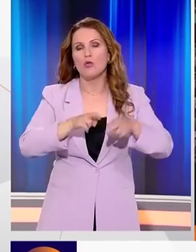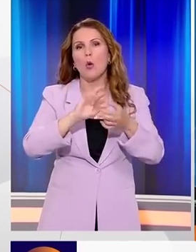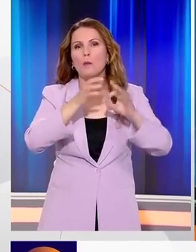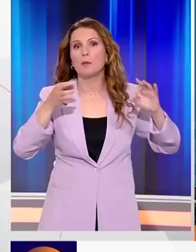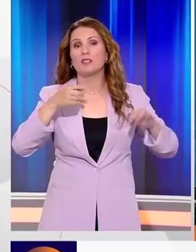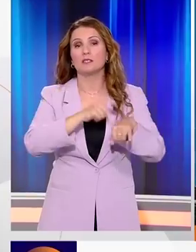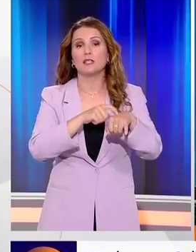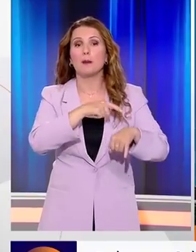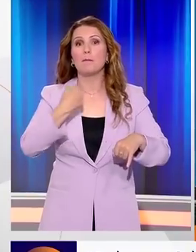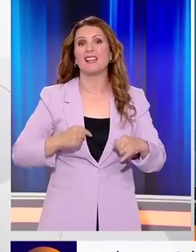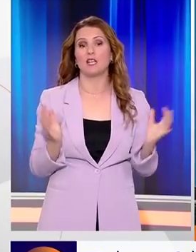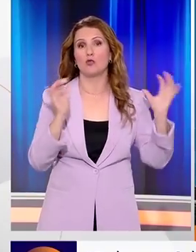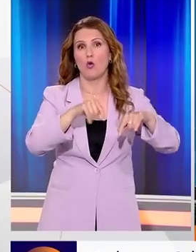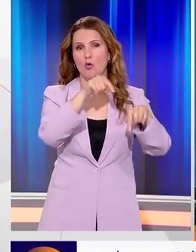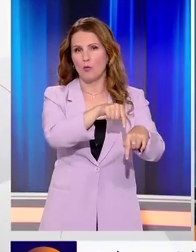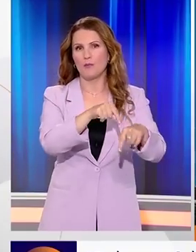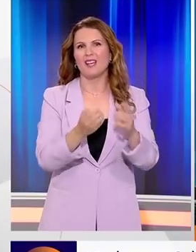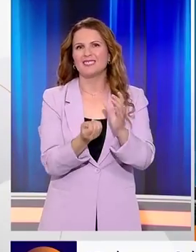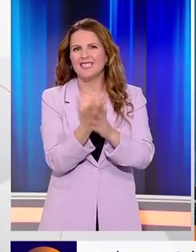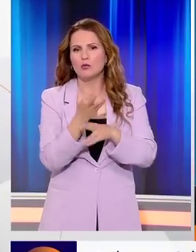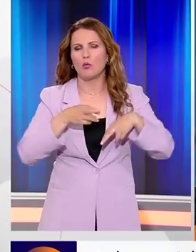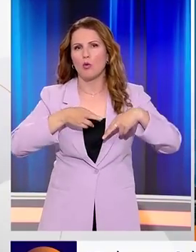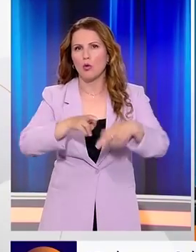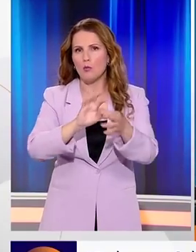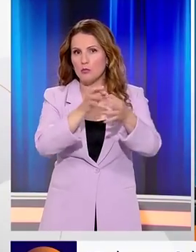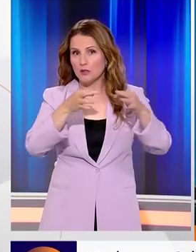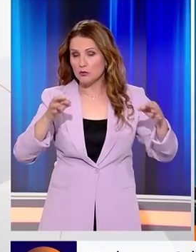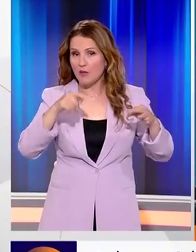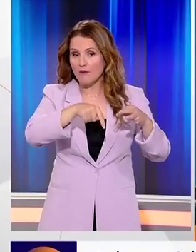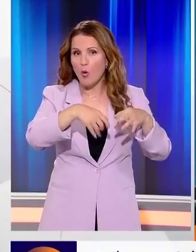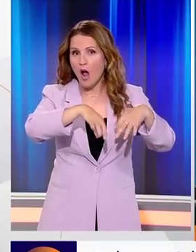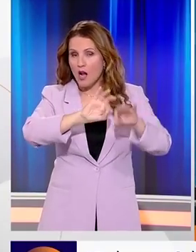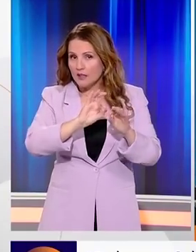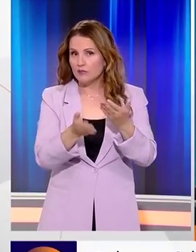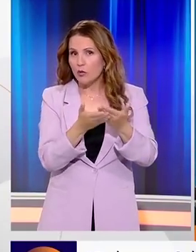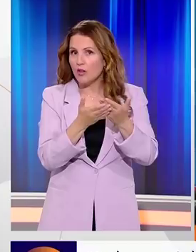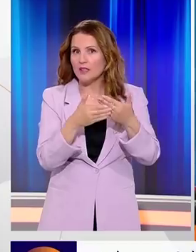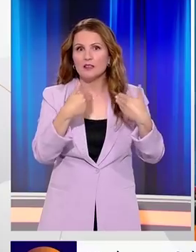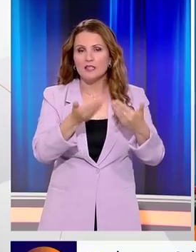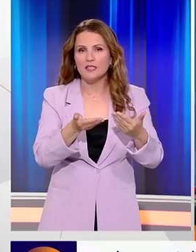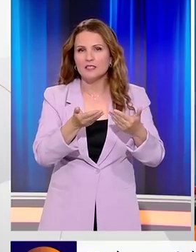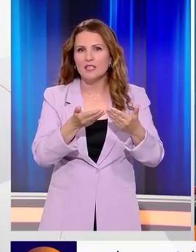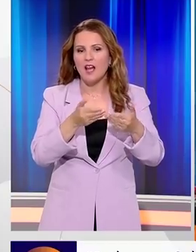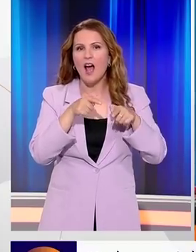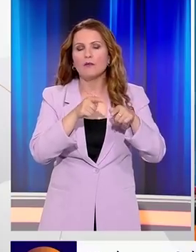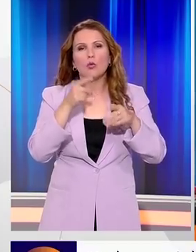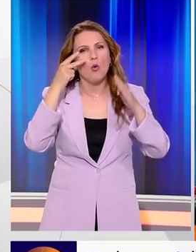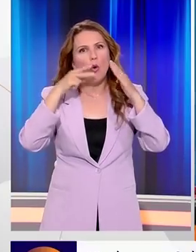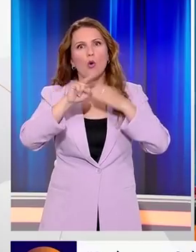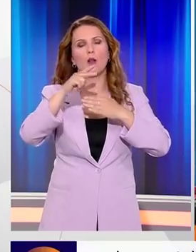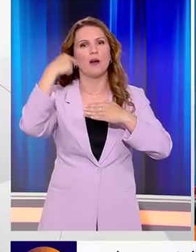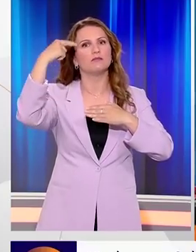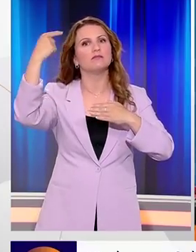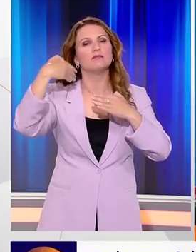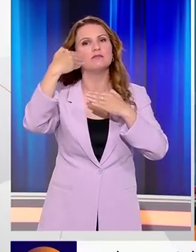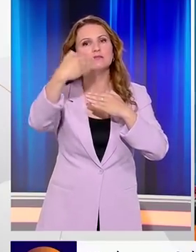Πεκίνο. Ο σύγχρονος δρόμος του μεταξιού μπορεί να αποτελέσει ένα όραμα